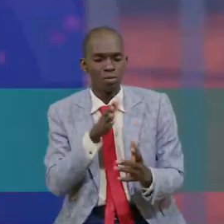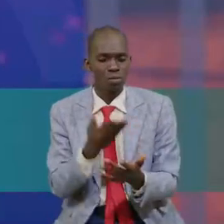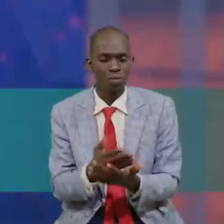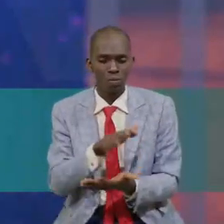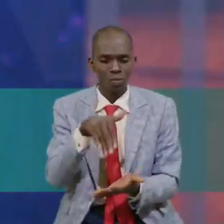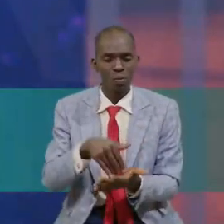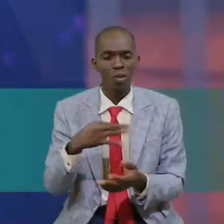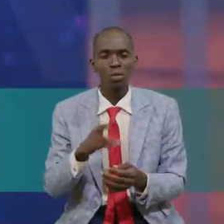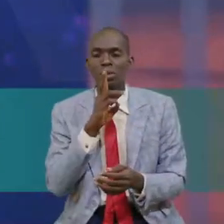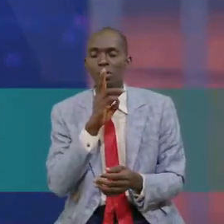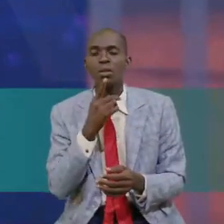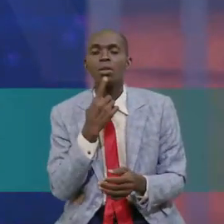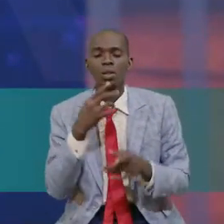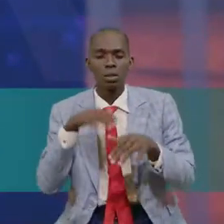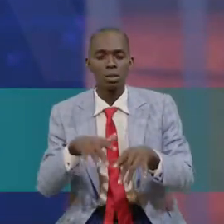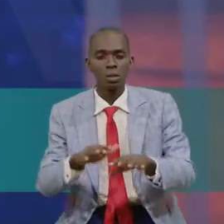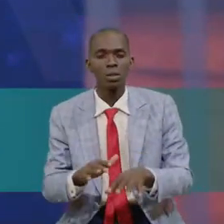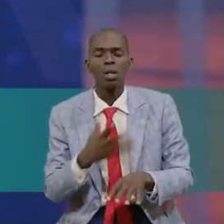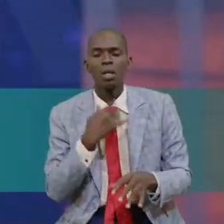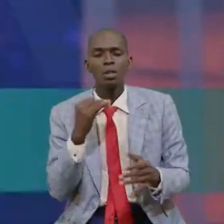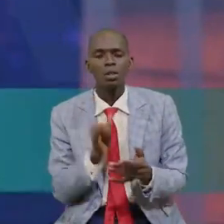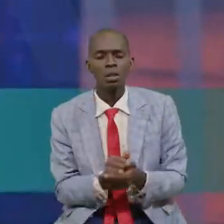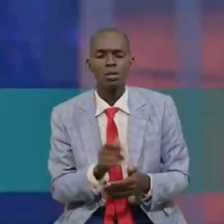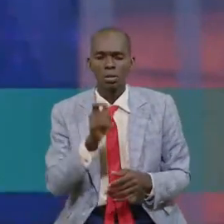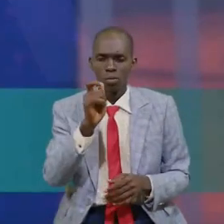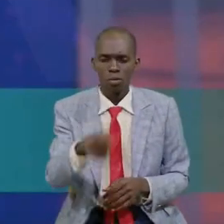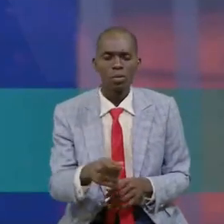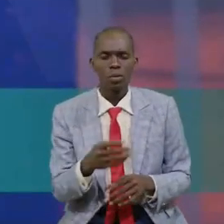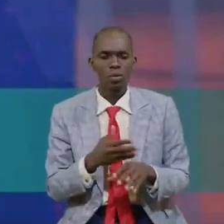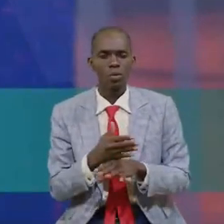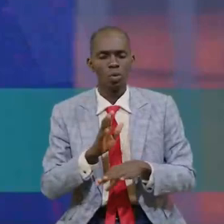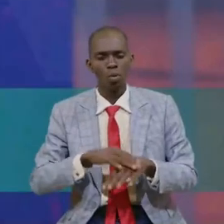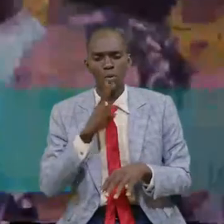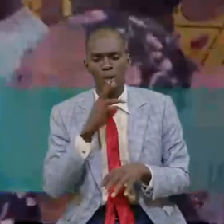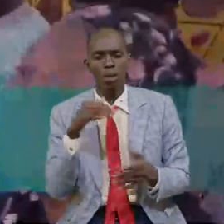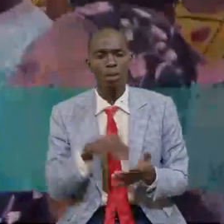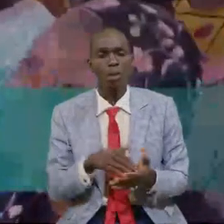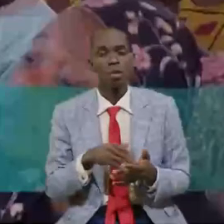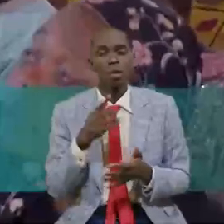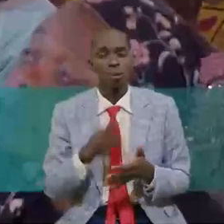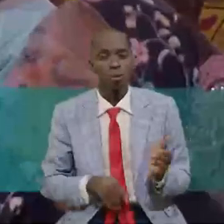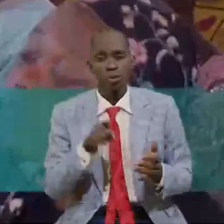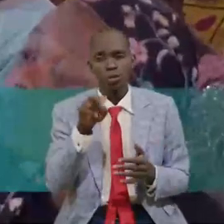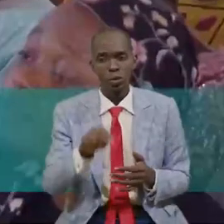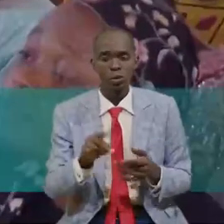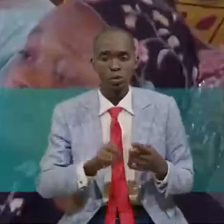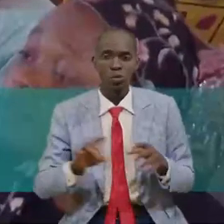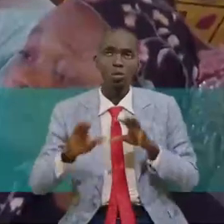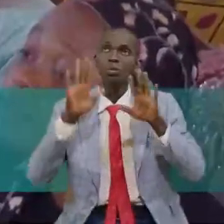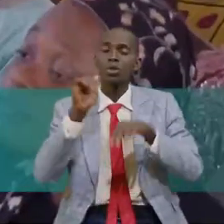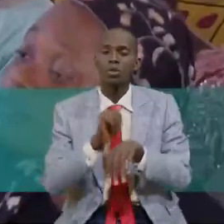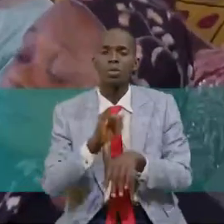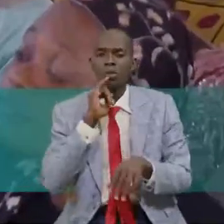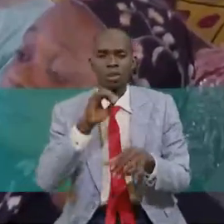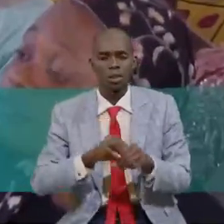Dieu. Ça, c'est tout ce que tu as. Qu'est-ce que tu as dans ta main? Dieu va utiliser pour accomplir des miracles.